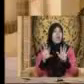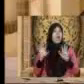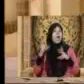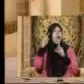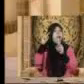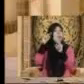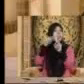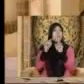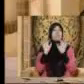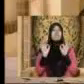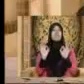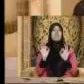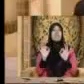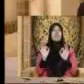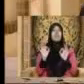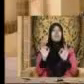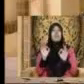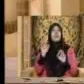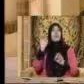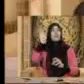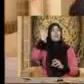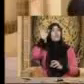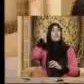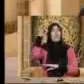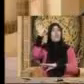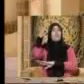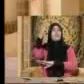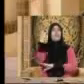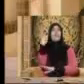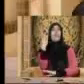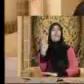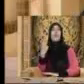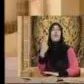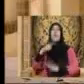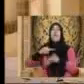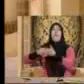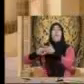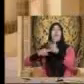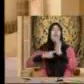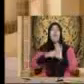نحو وحدة وطنية، وأن نجتمع وأن نتآخى وأن نتصافى.